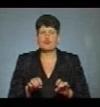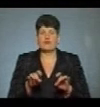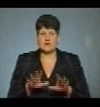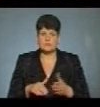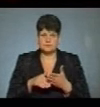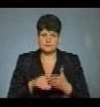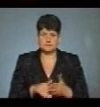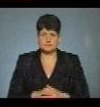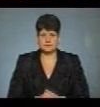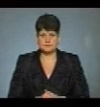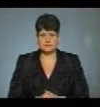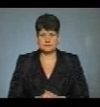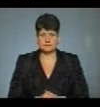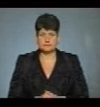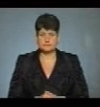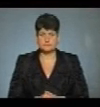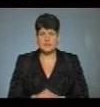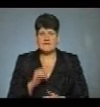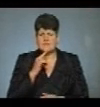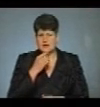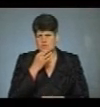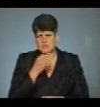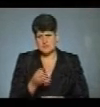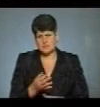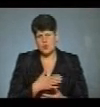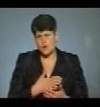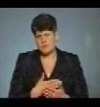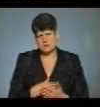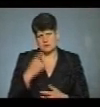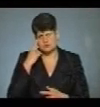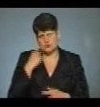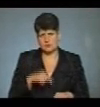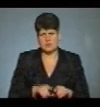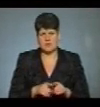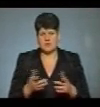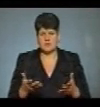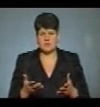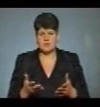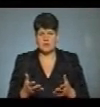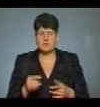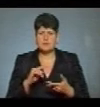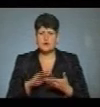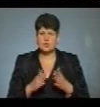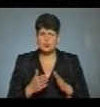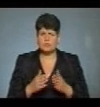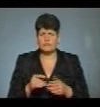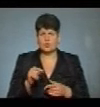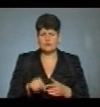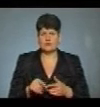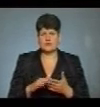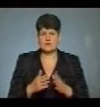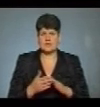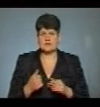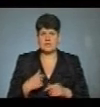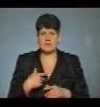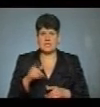до спільноти. Важко сказати, напевно, що громадська позиція, ну і при тому, що в ситуації така країна. Ми